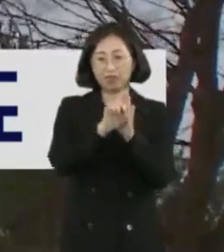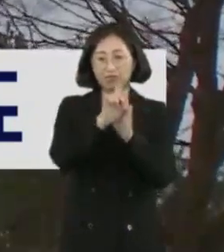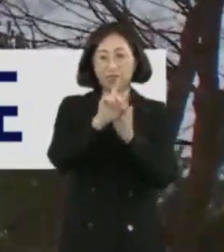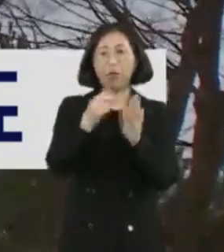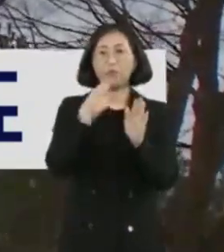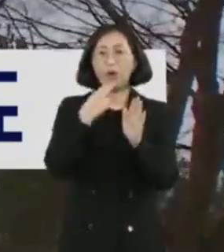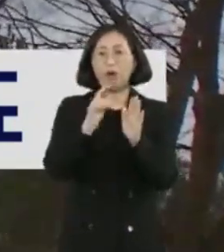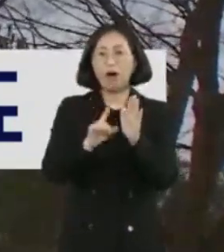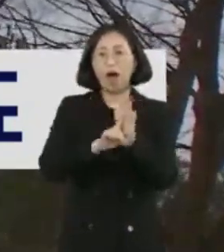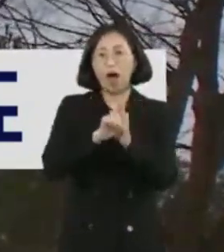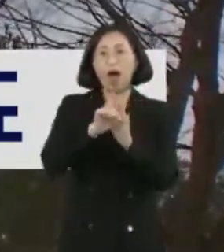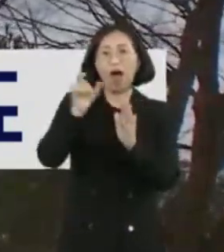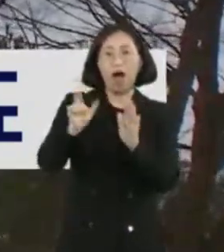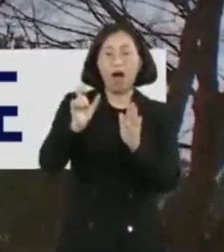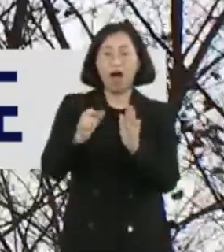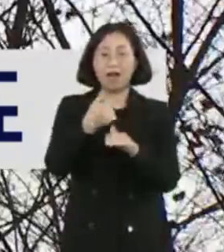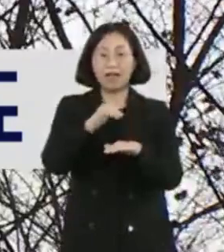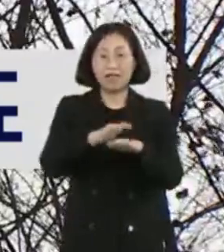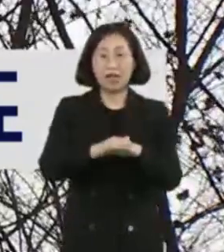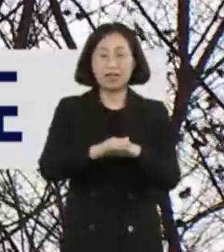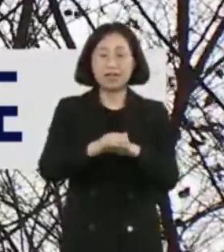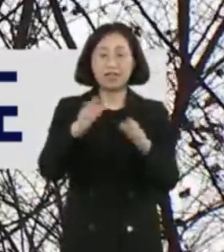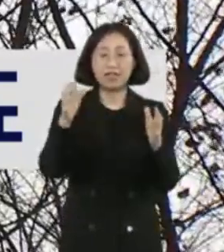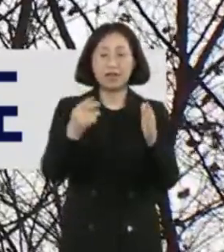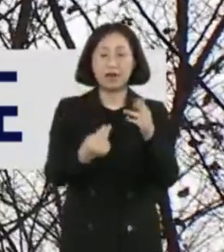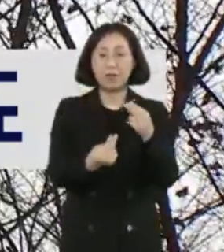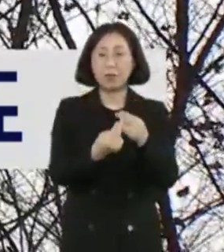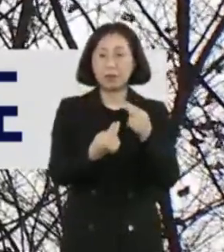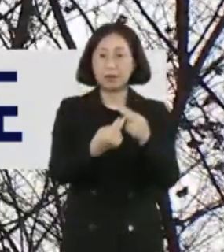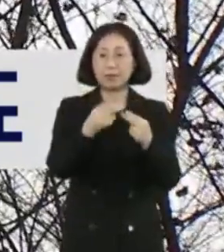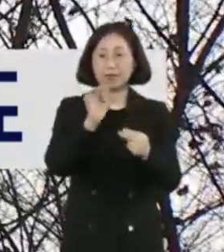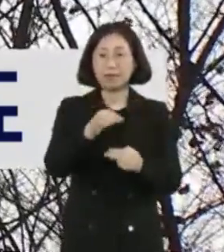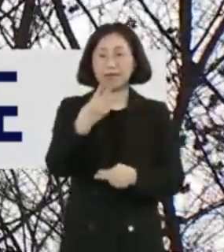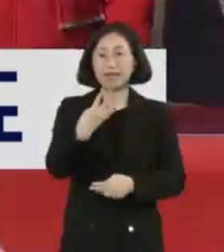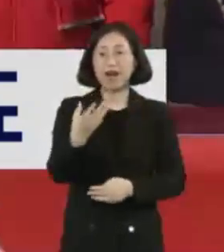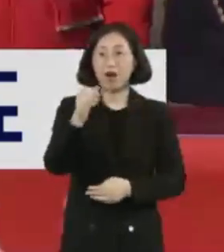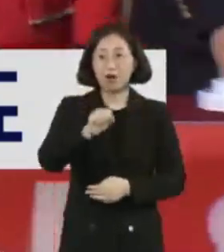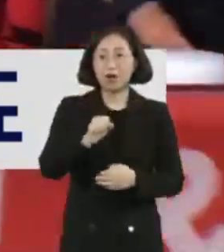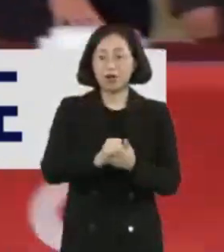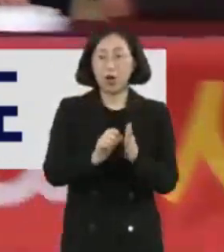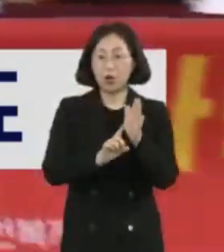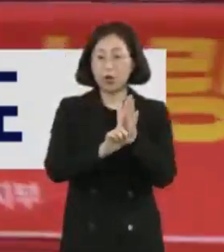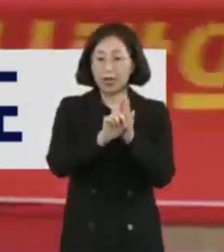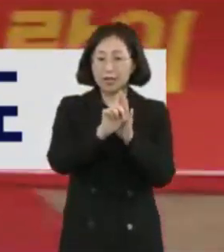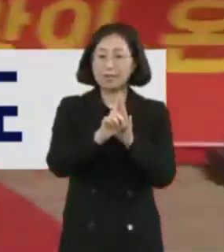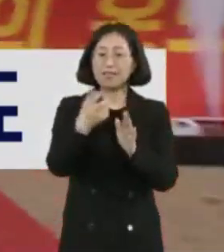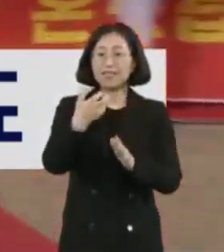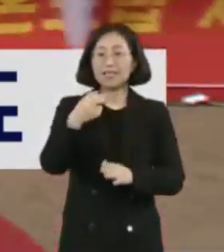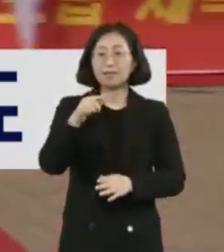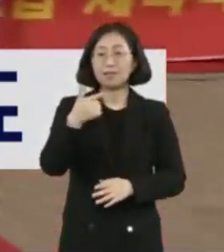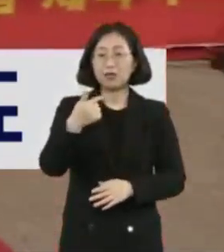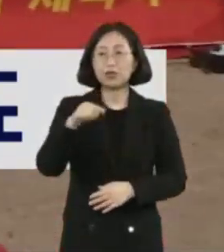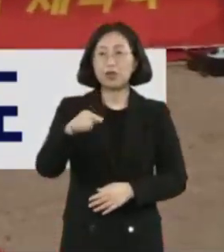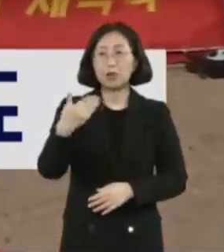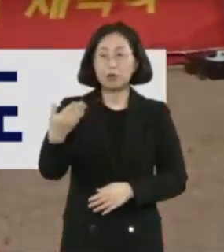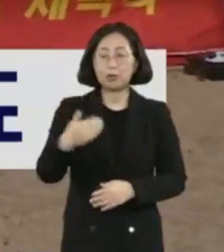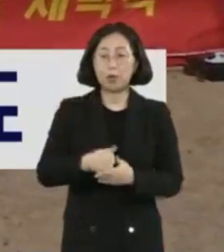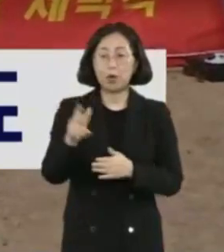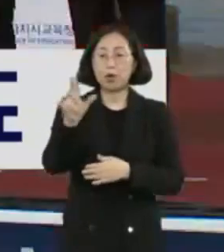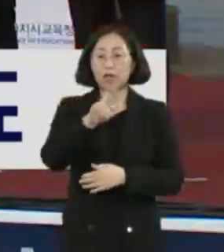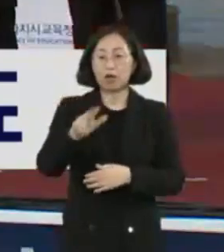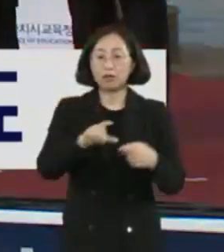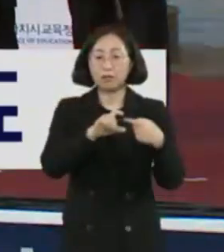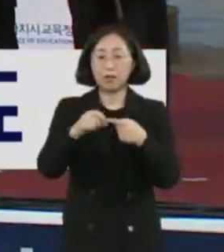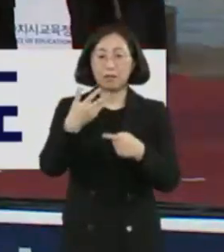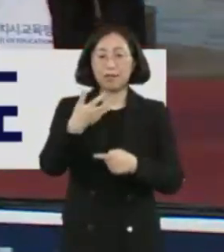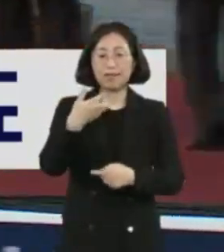있습니다. 오늘까지 대전의 경우 모금 금액은 43억 9천만 원, 온도탑 수은주는 76.9도로 전국